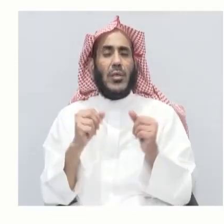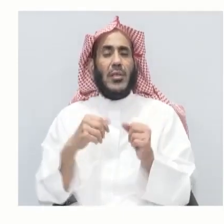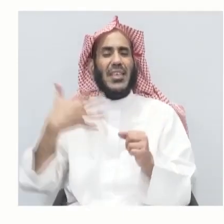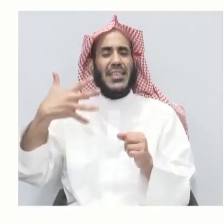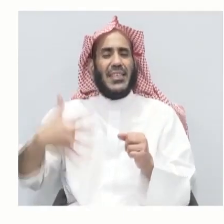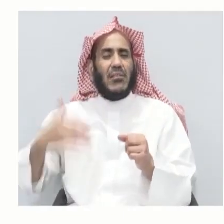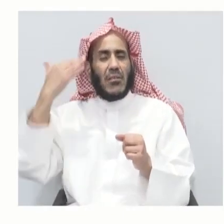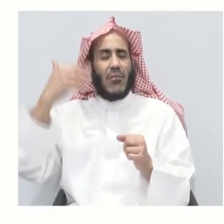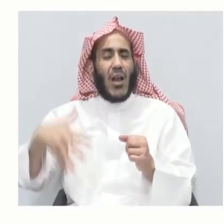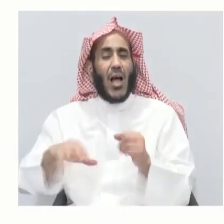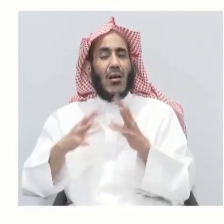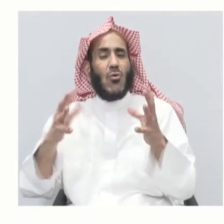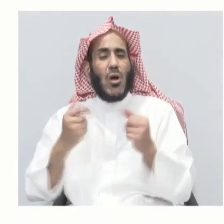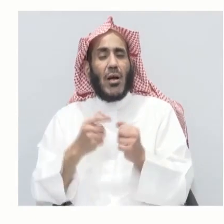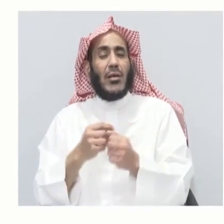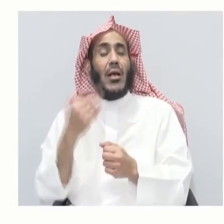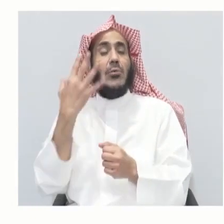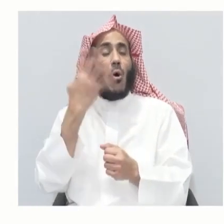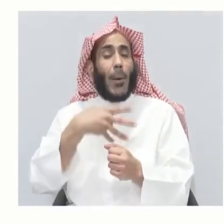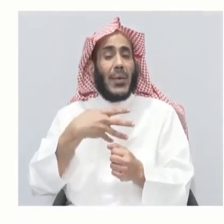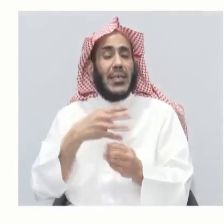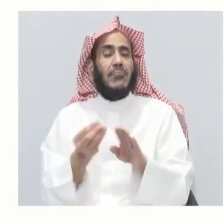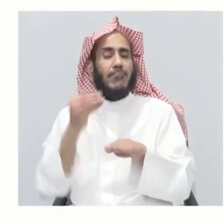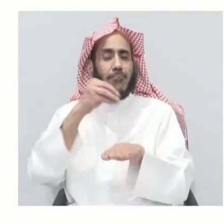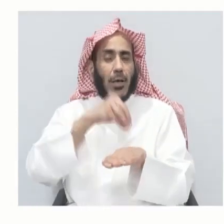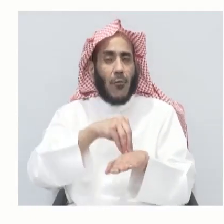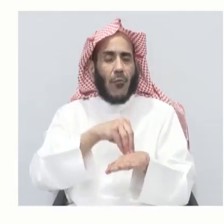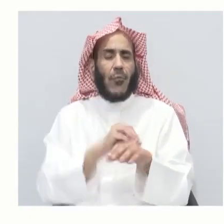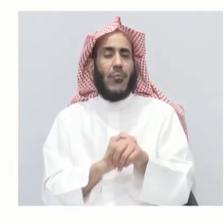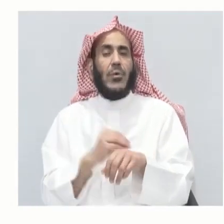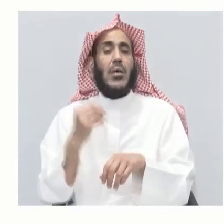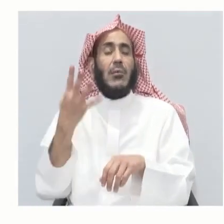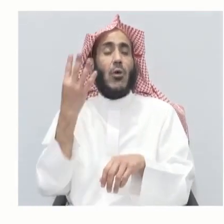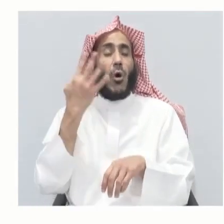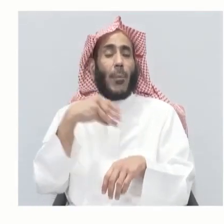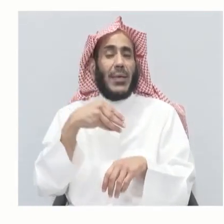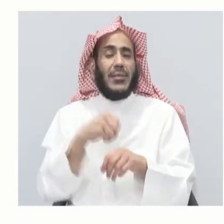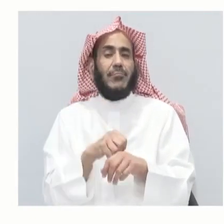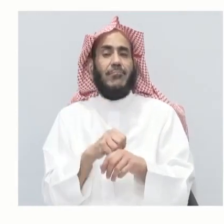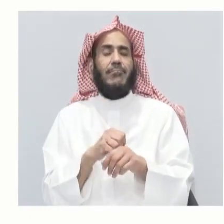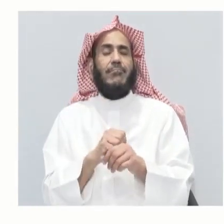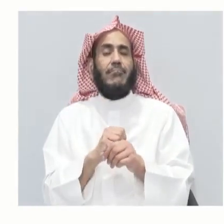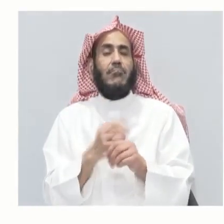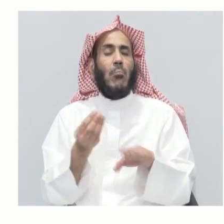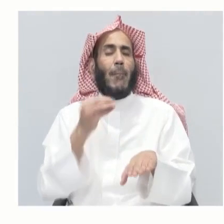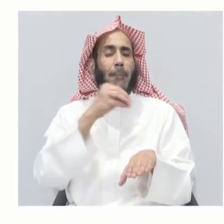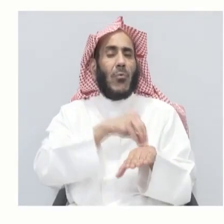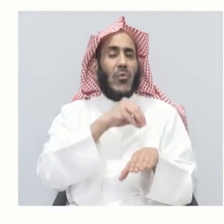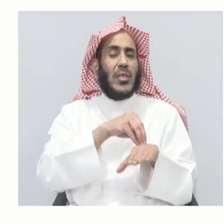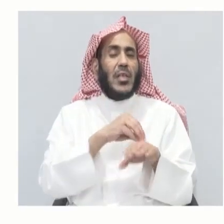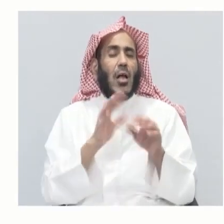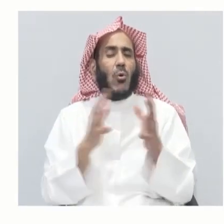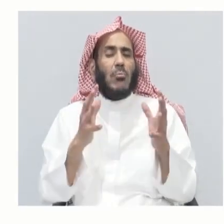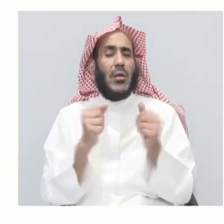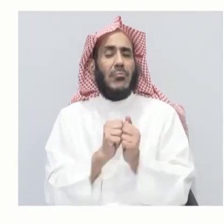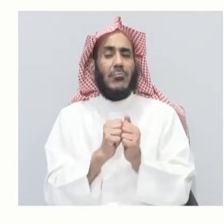الطفله عباره عن كم 45 اضف اذا 45 ساقوم باضافتها الى كتله